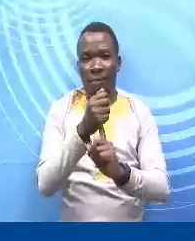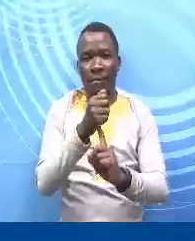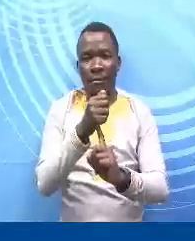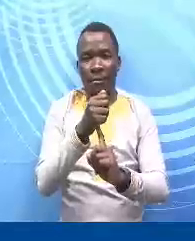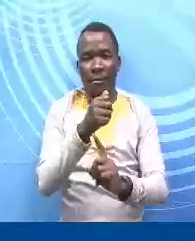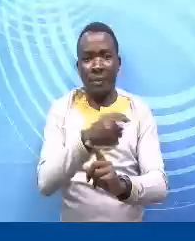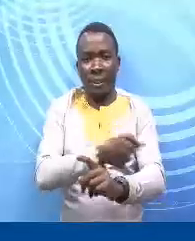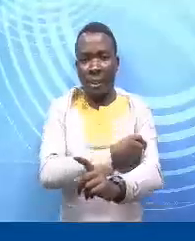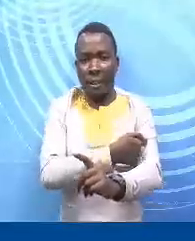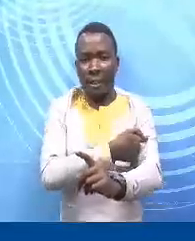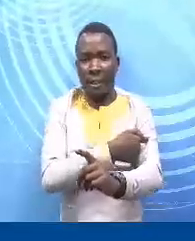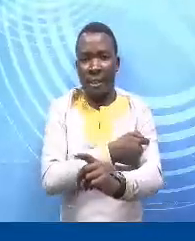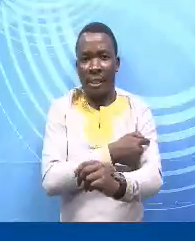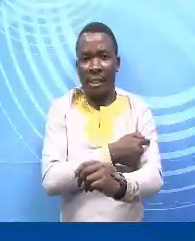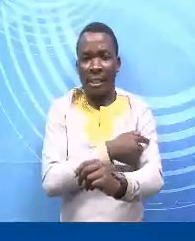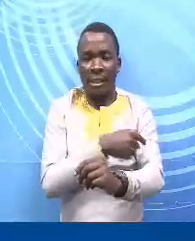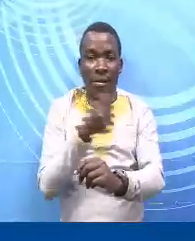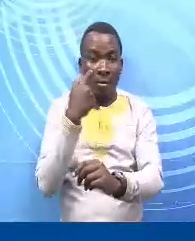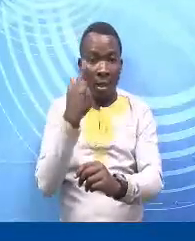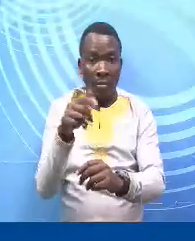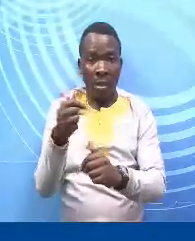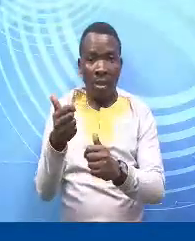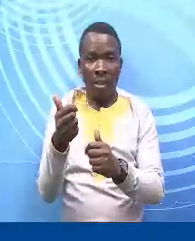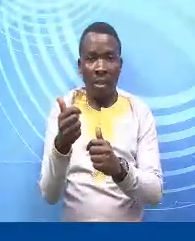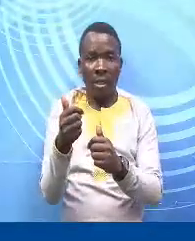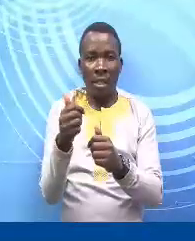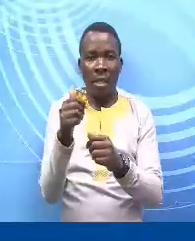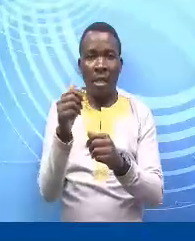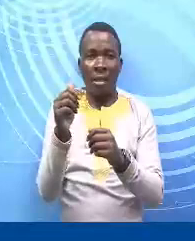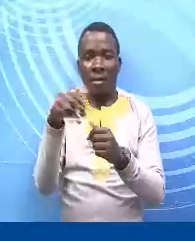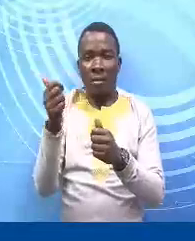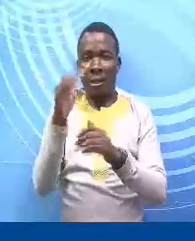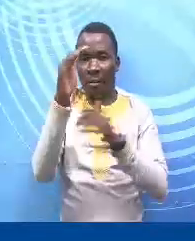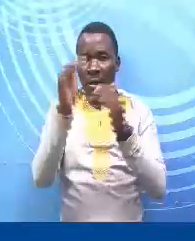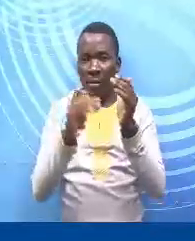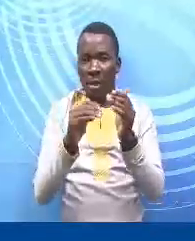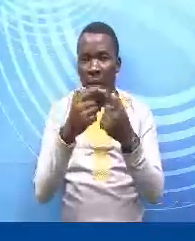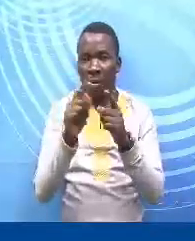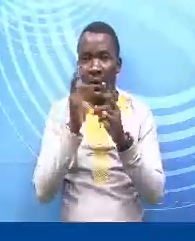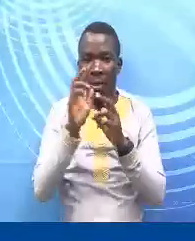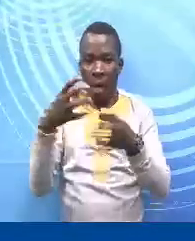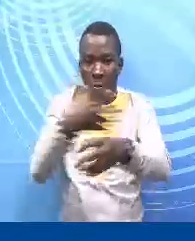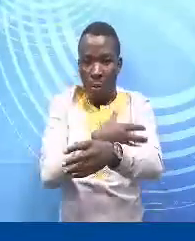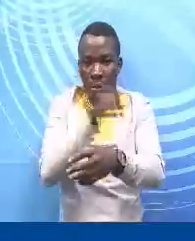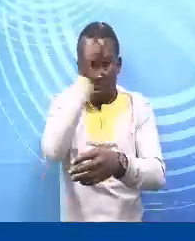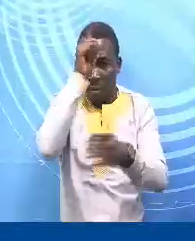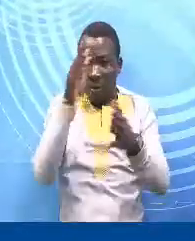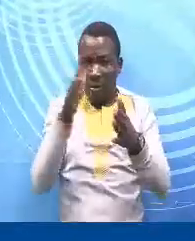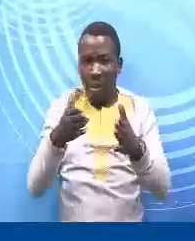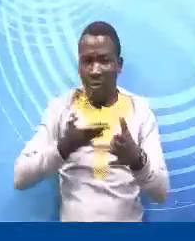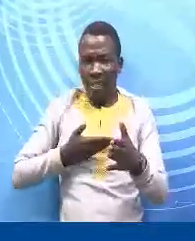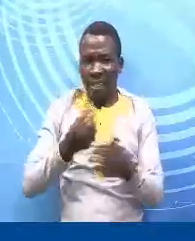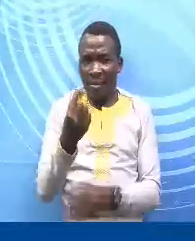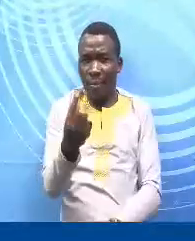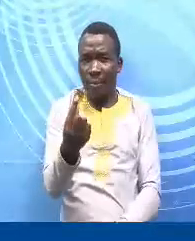se batugereza no ku bandi ubuyobozi bubakuriye urabona ko mu bushobozi n'umutaje afite ni muke cyane urabona ko